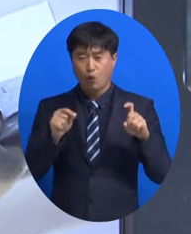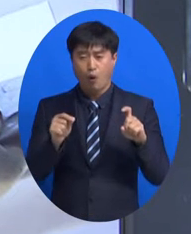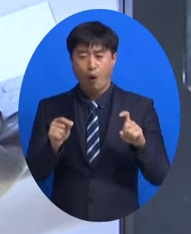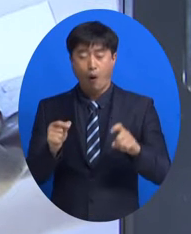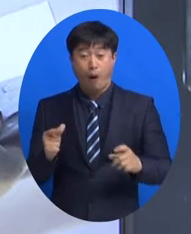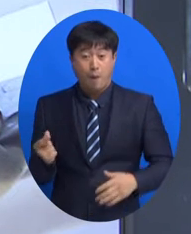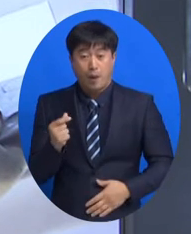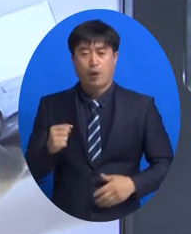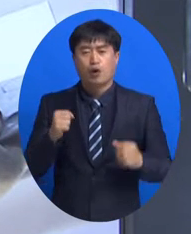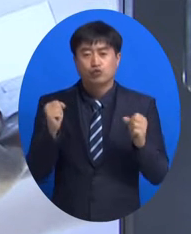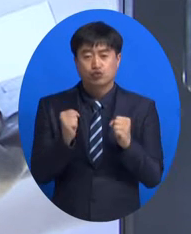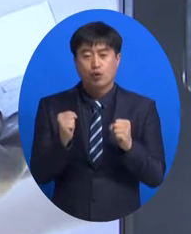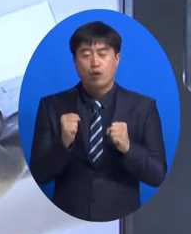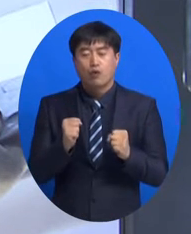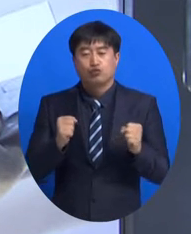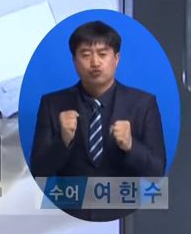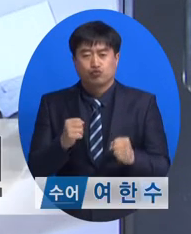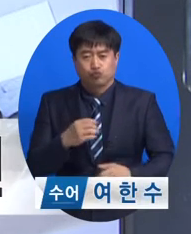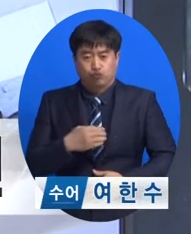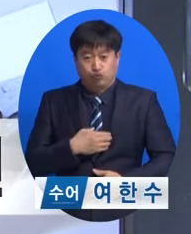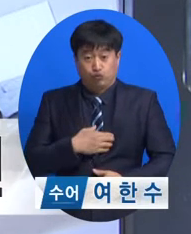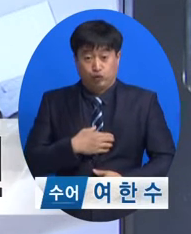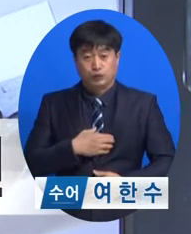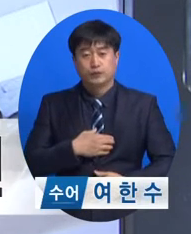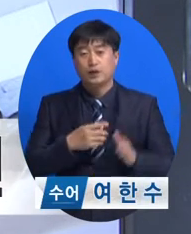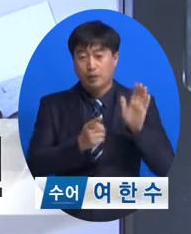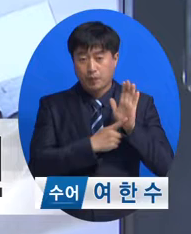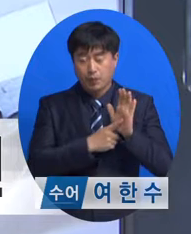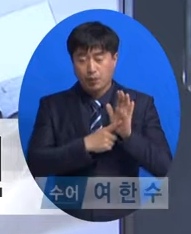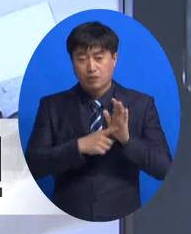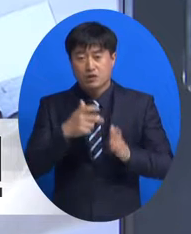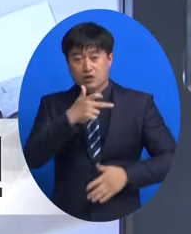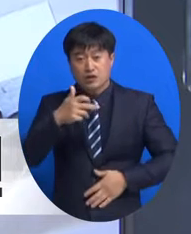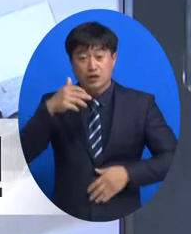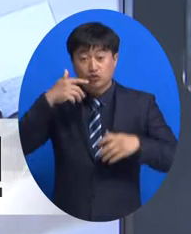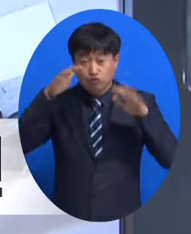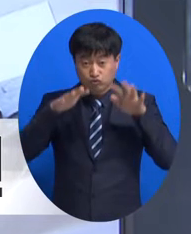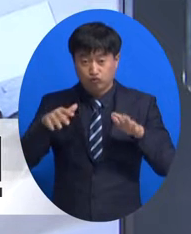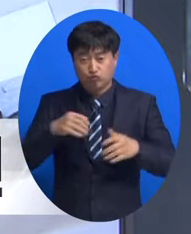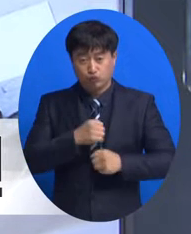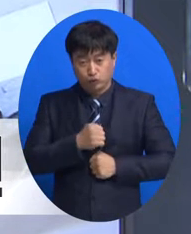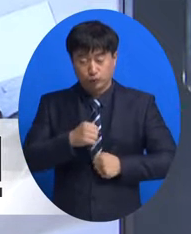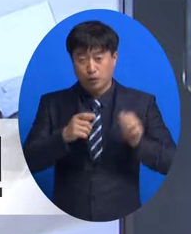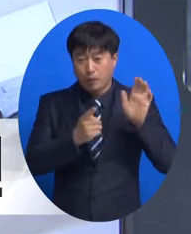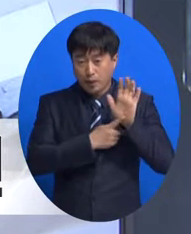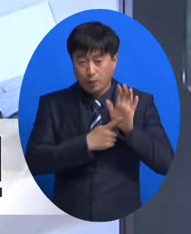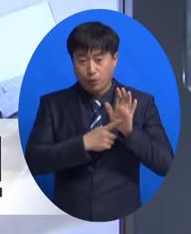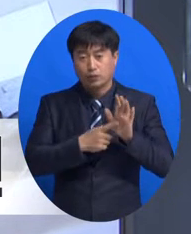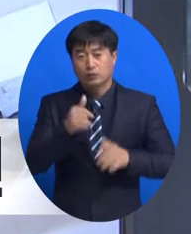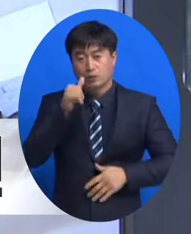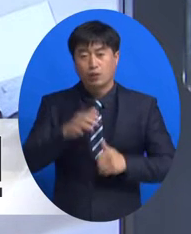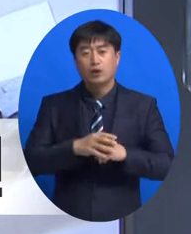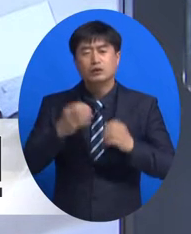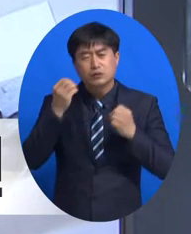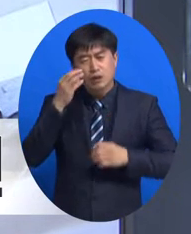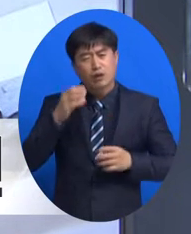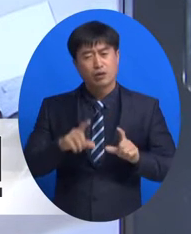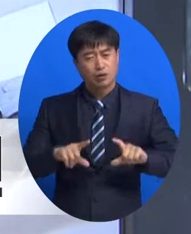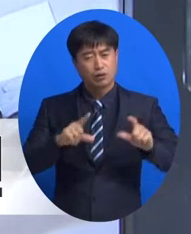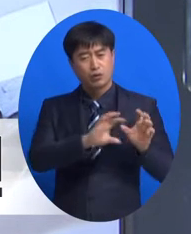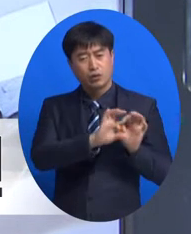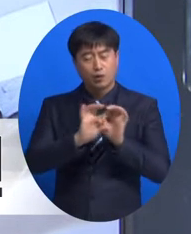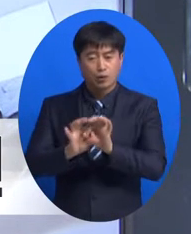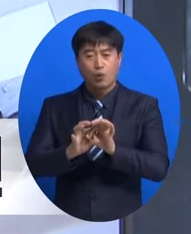지난달 때이른 추위에 한파특보는 물론 17년 만에 대설특보가 내려진 곳도 있었습니다. 이상기후가 속출하면서